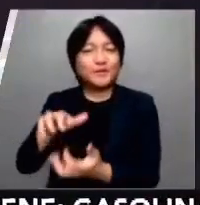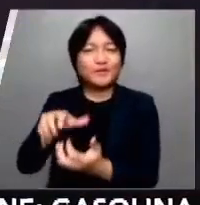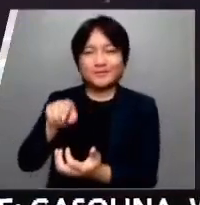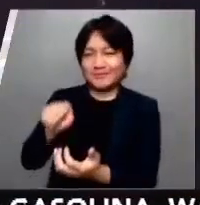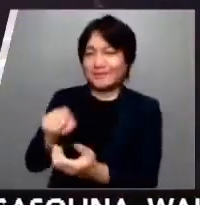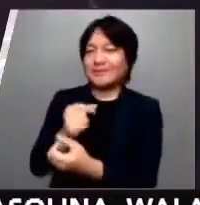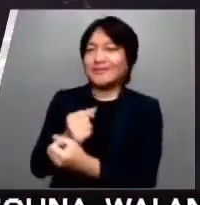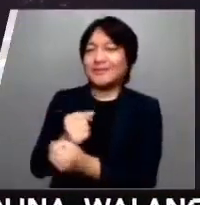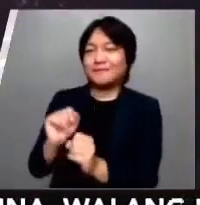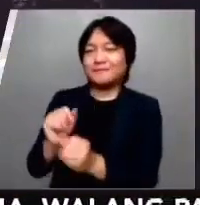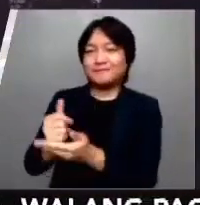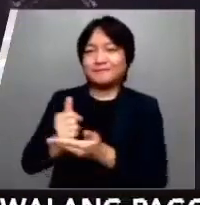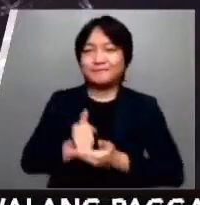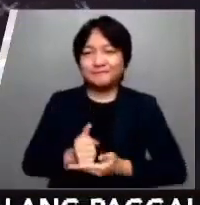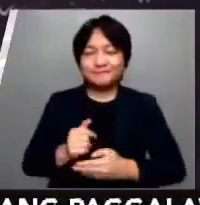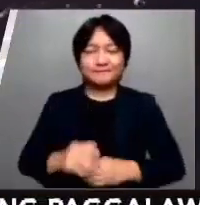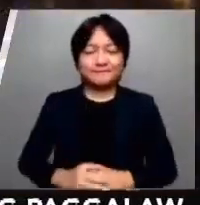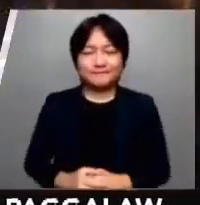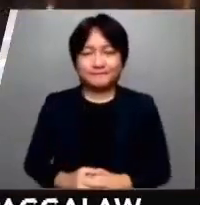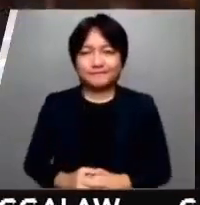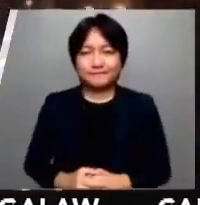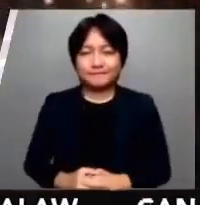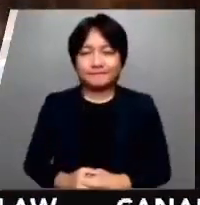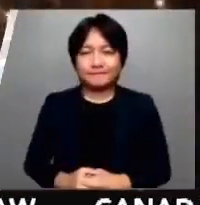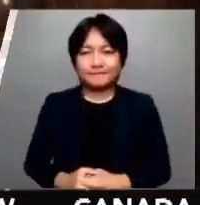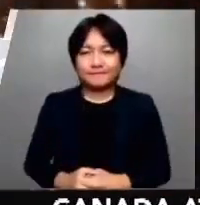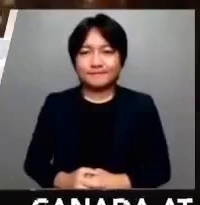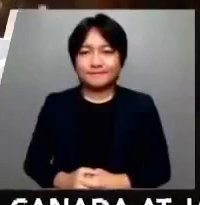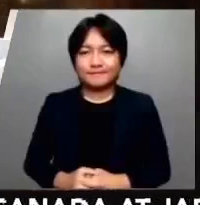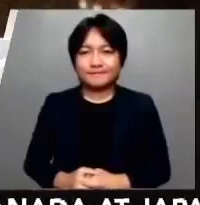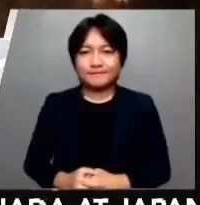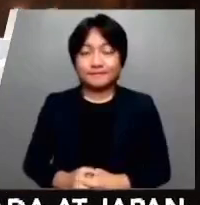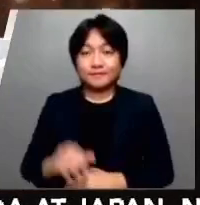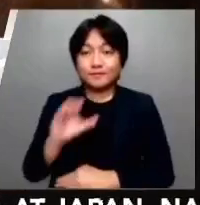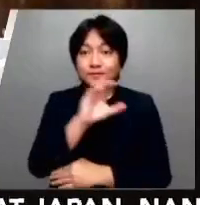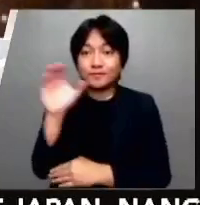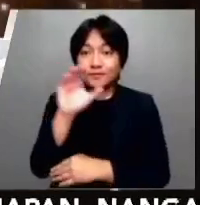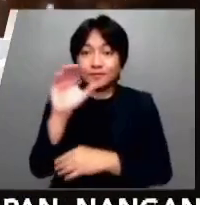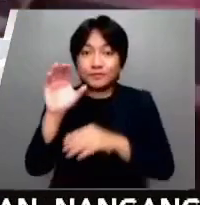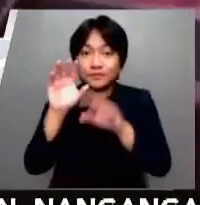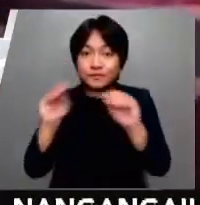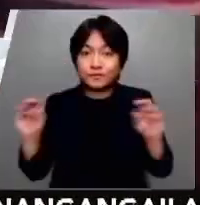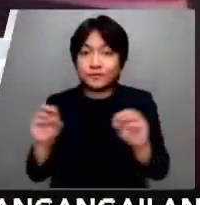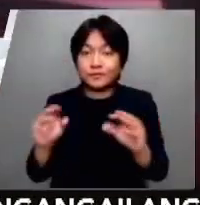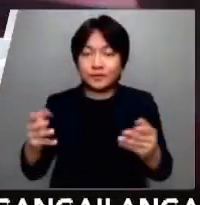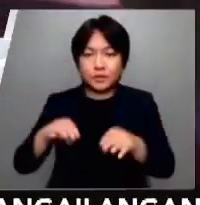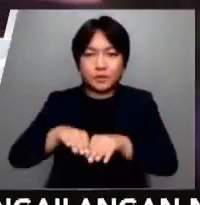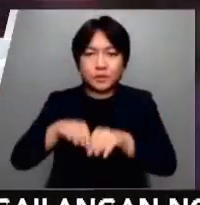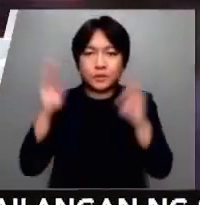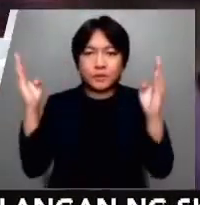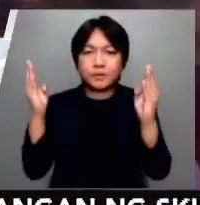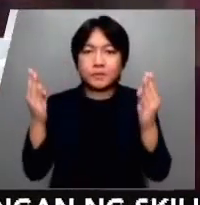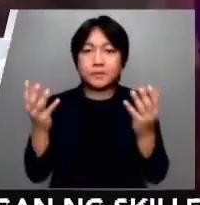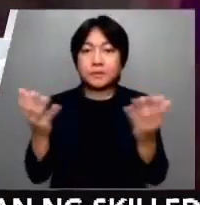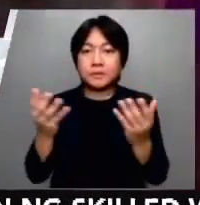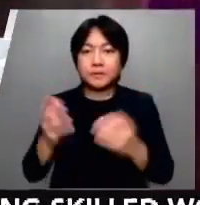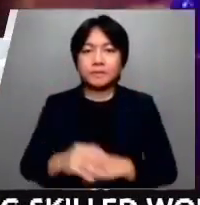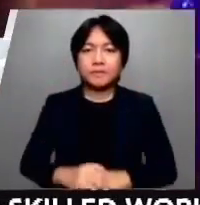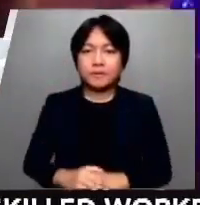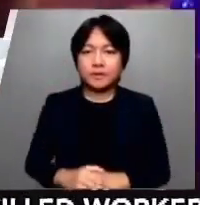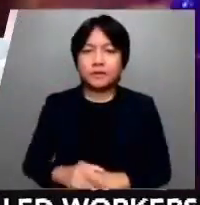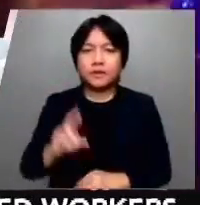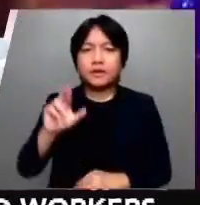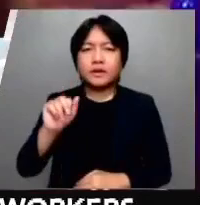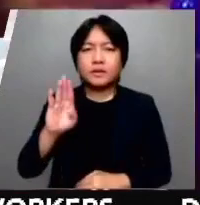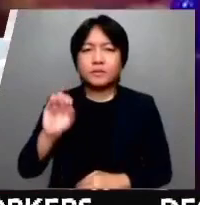naman, nagpaliwanag sa gabi ang binuksang Christmas theme park sa Grabonica. Nasa